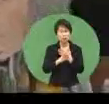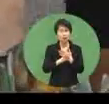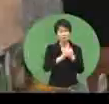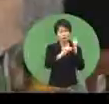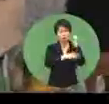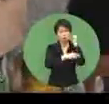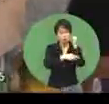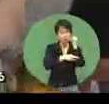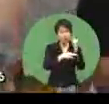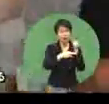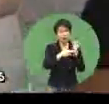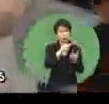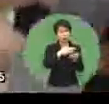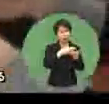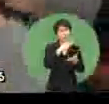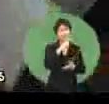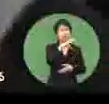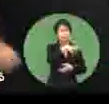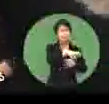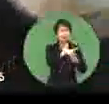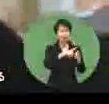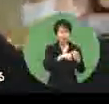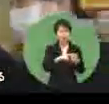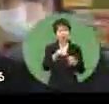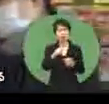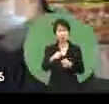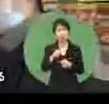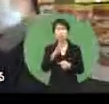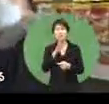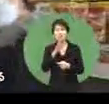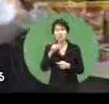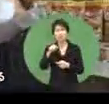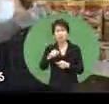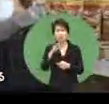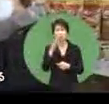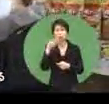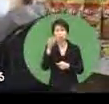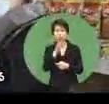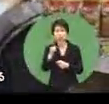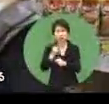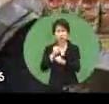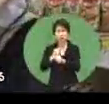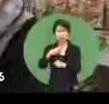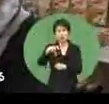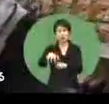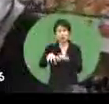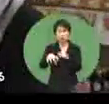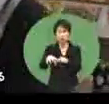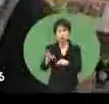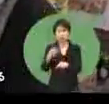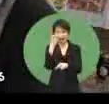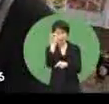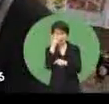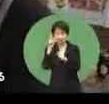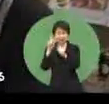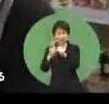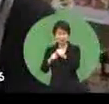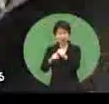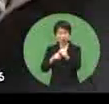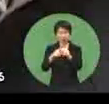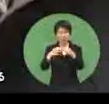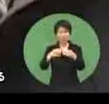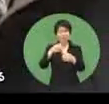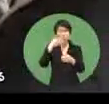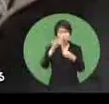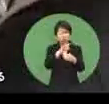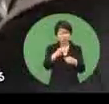の販売現場とか実際にその食品を製造している工場などから検査のために無料でいただい